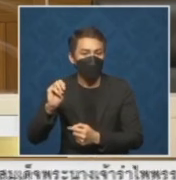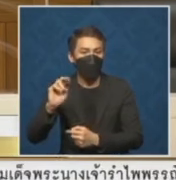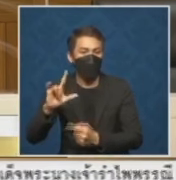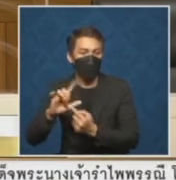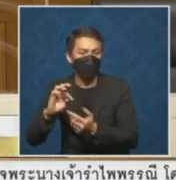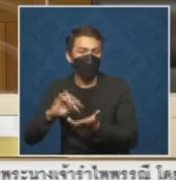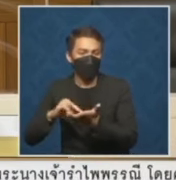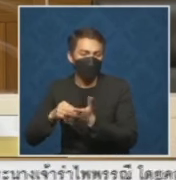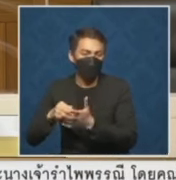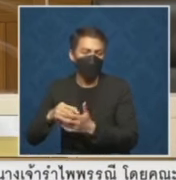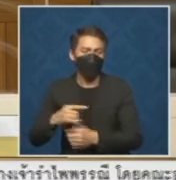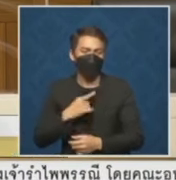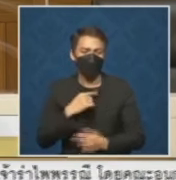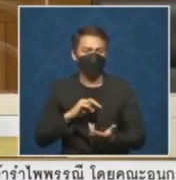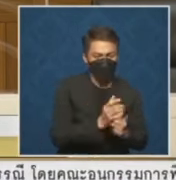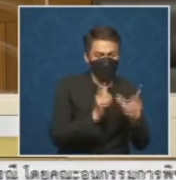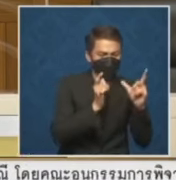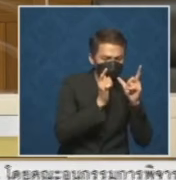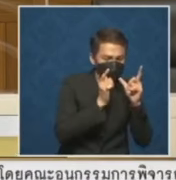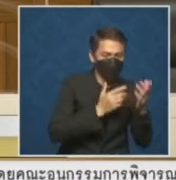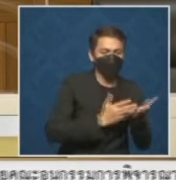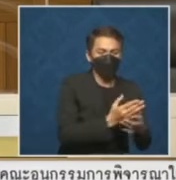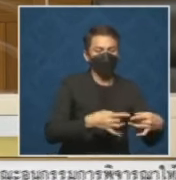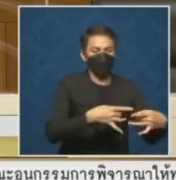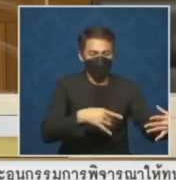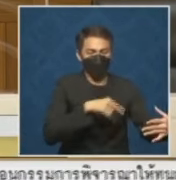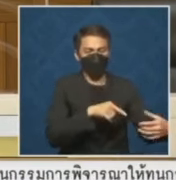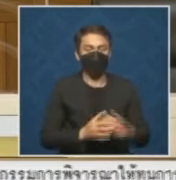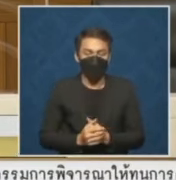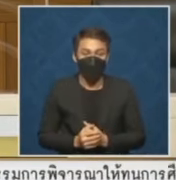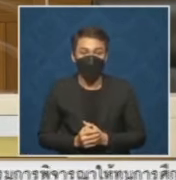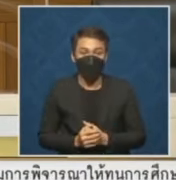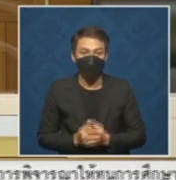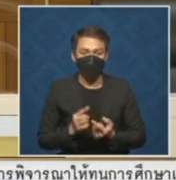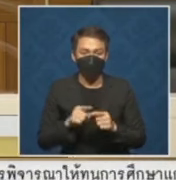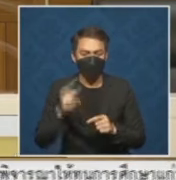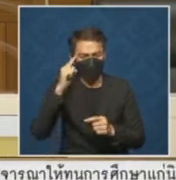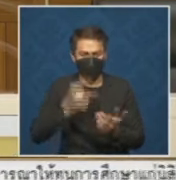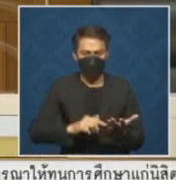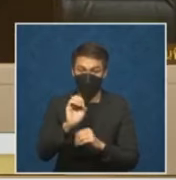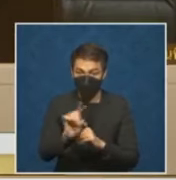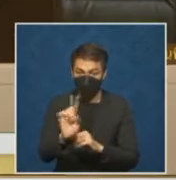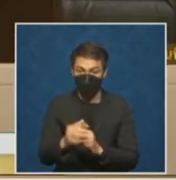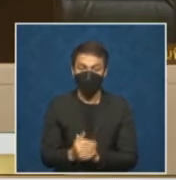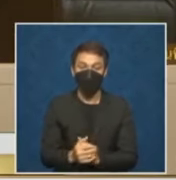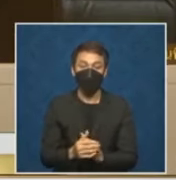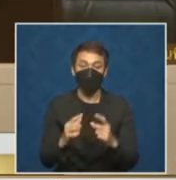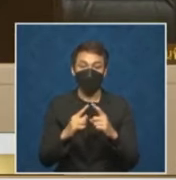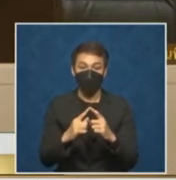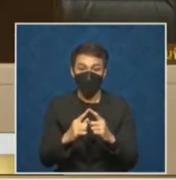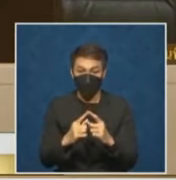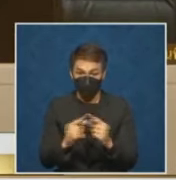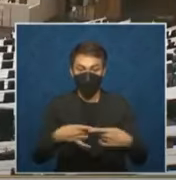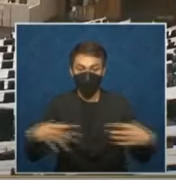พียงสมมุติถ้าตอนนั้นนายกได้รับเสียงโหวตไว้วางใจไม่ถึงครึ่งมันก็แก้ไขอะไรไม่ได้แ